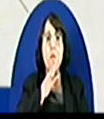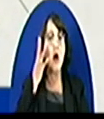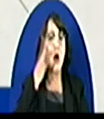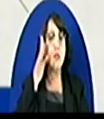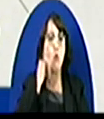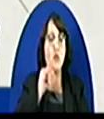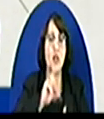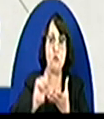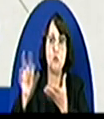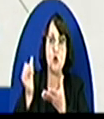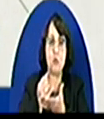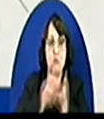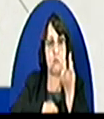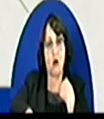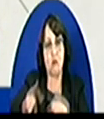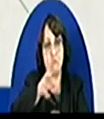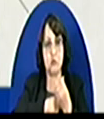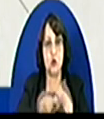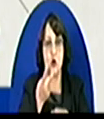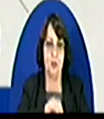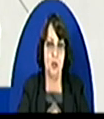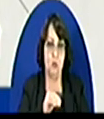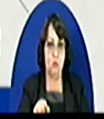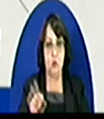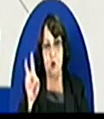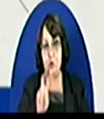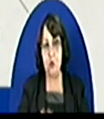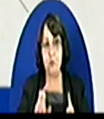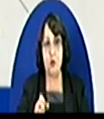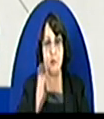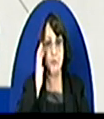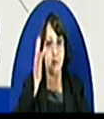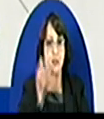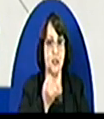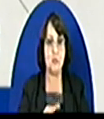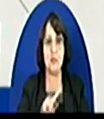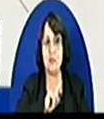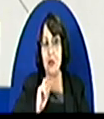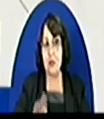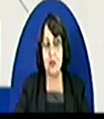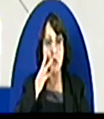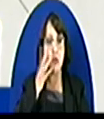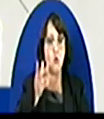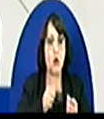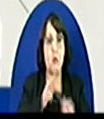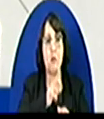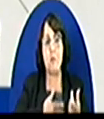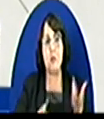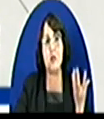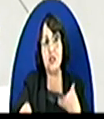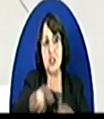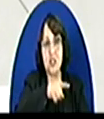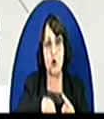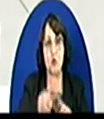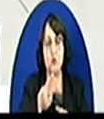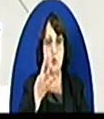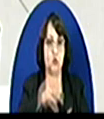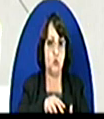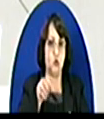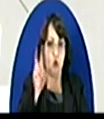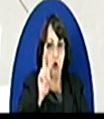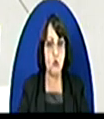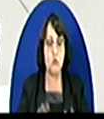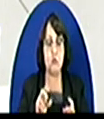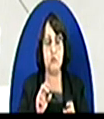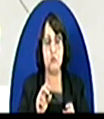бараа эргэлтийг 20 тэрбум долларт хүргэнэ гэсэн юм залт. Гадаад худалдааны бараа эргэлт 20 тэрбум доллар болох юм бол